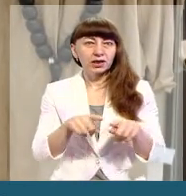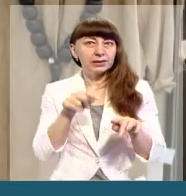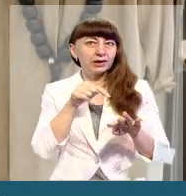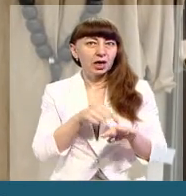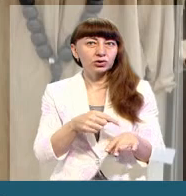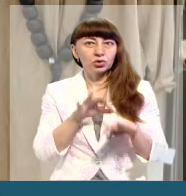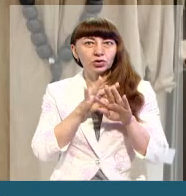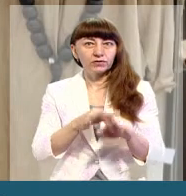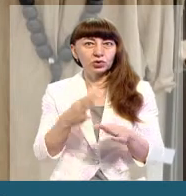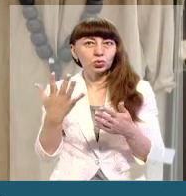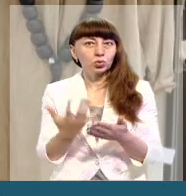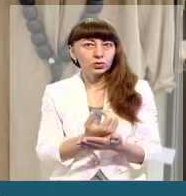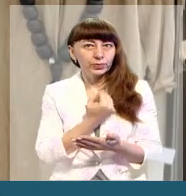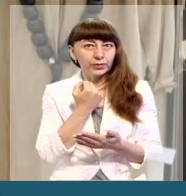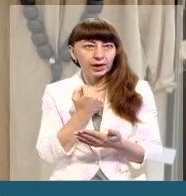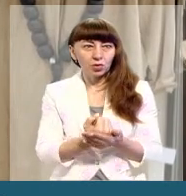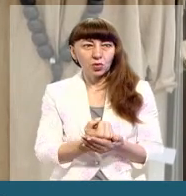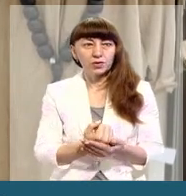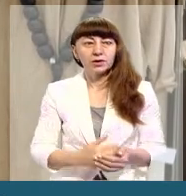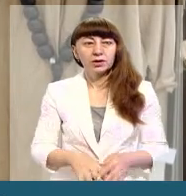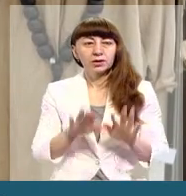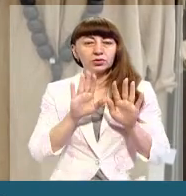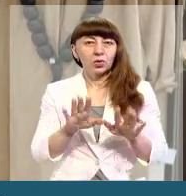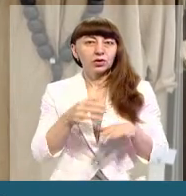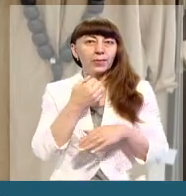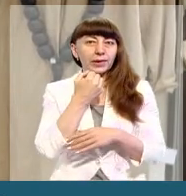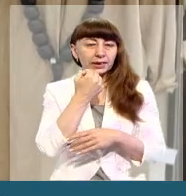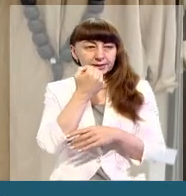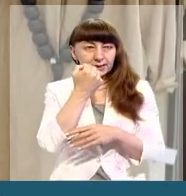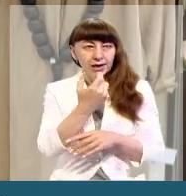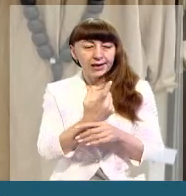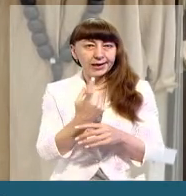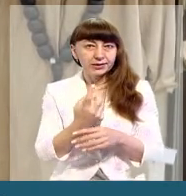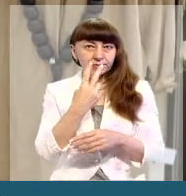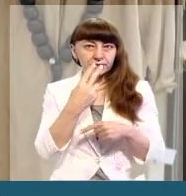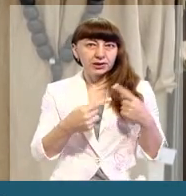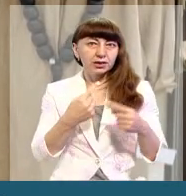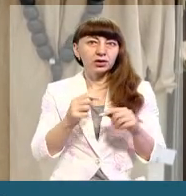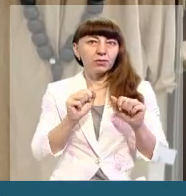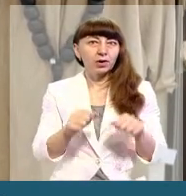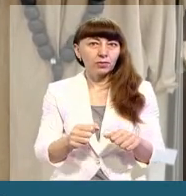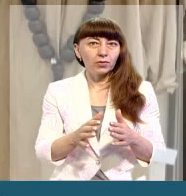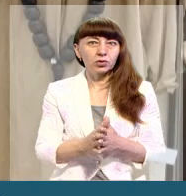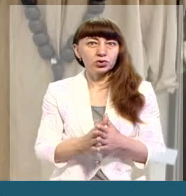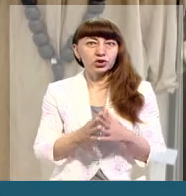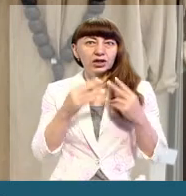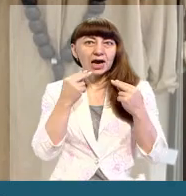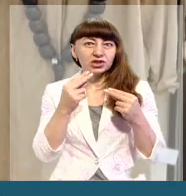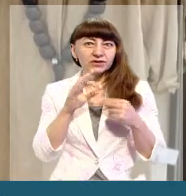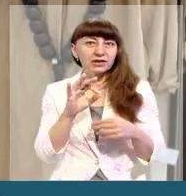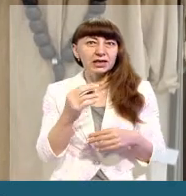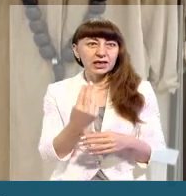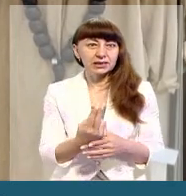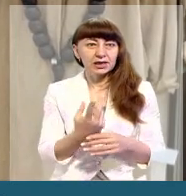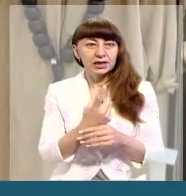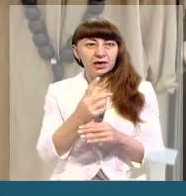Өткені осындай біздің құндылықтарымыз арқылы ғана біз сапалы ұлтқа айнала аламыз деген болатын. Сондықтан да бұл